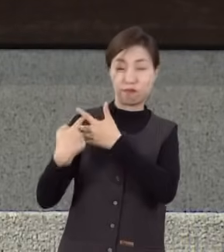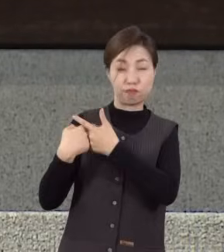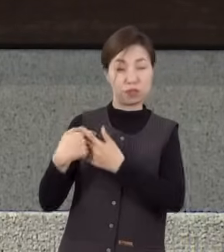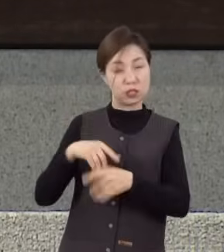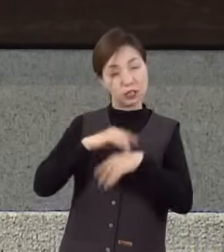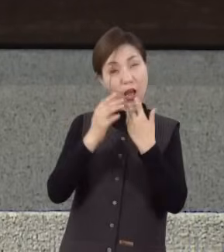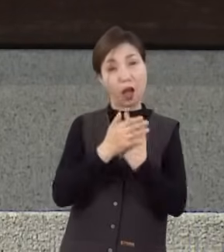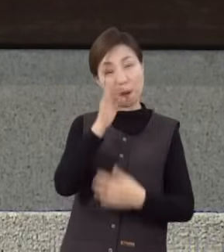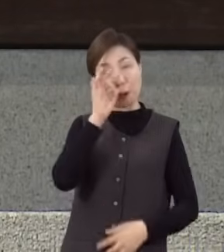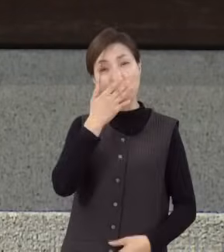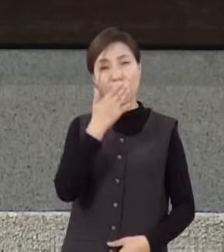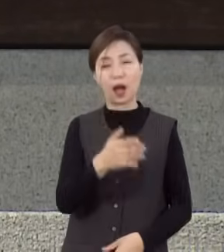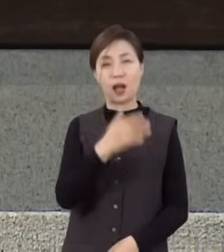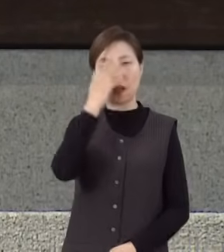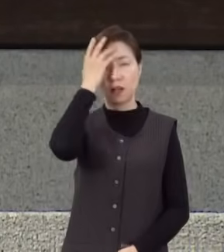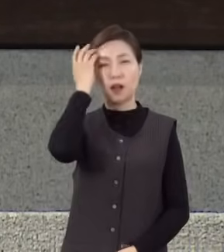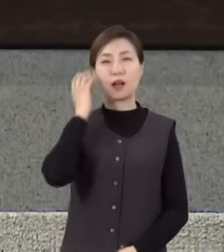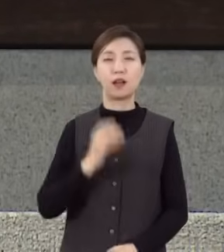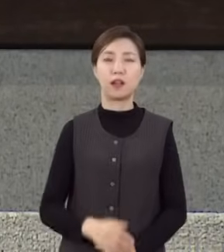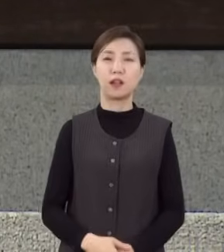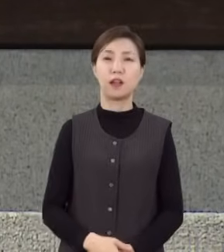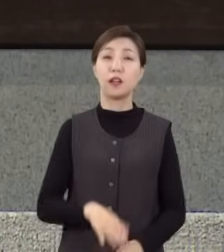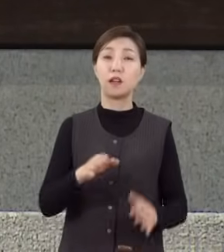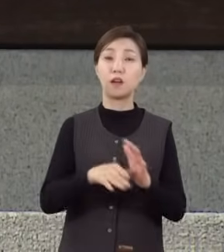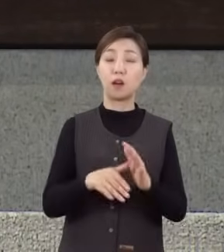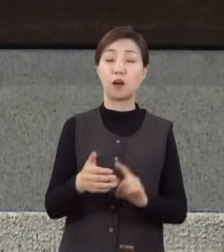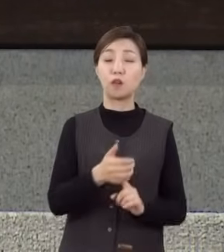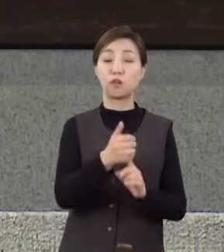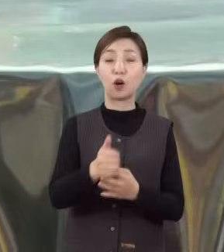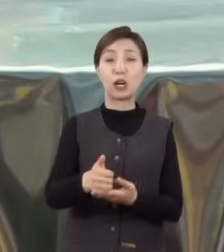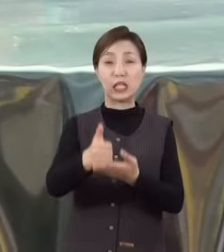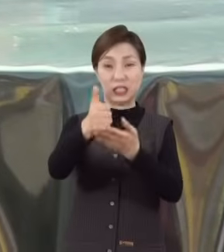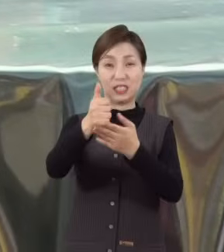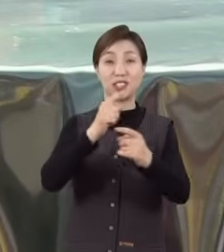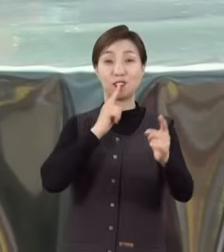공덕이에요. 그때 부처님이 이와 같이 얘기하세요.